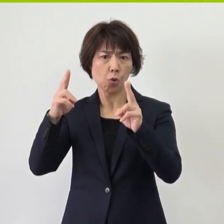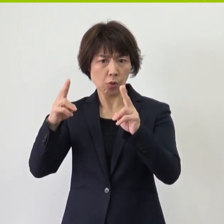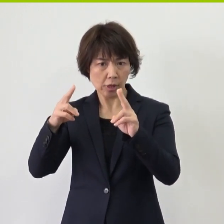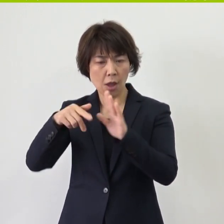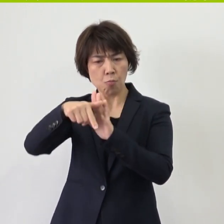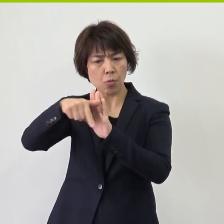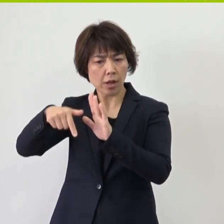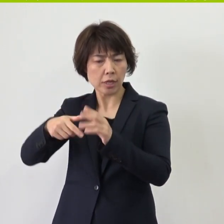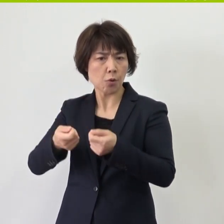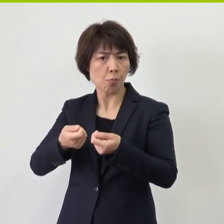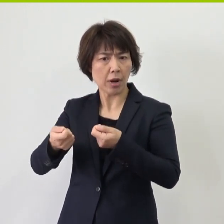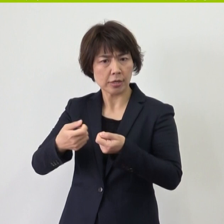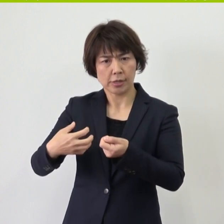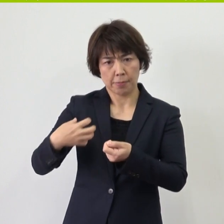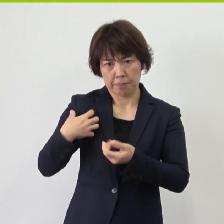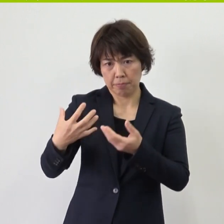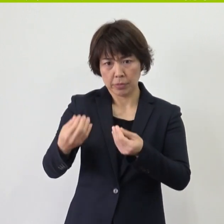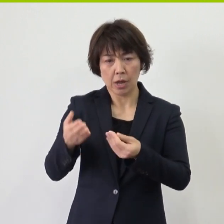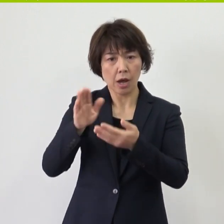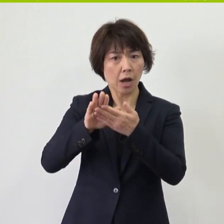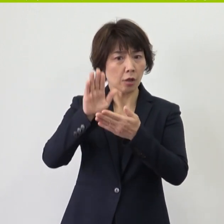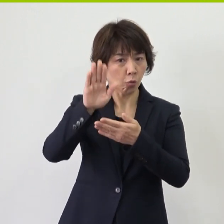を務められた後、